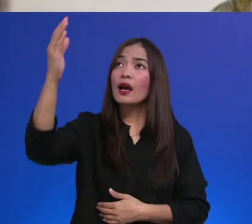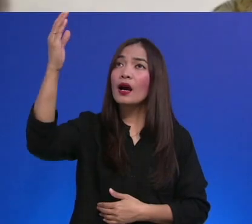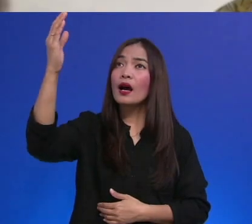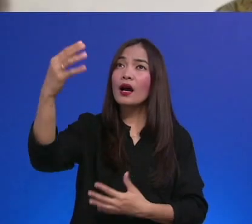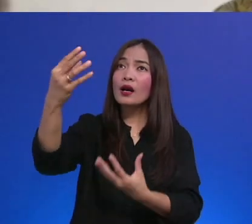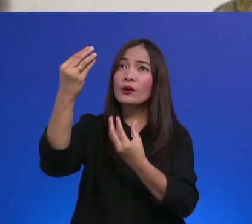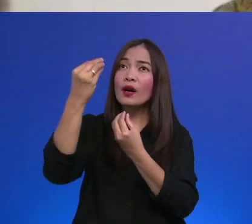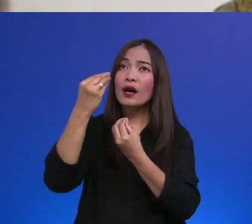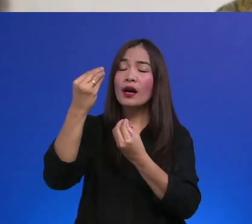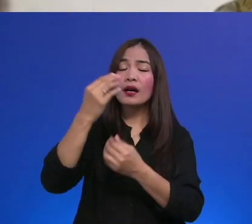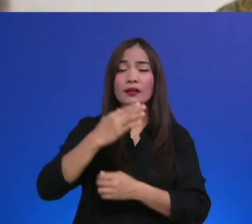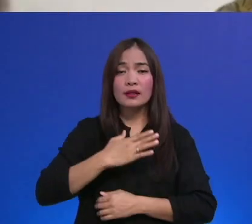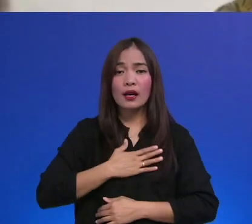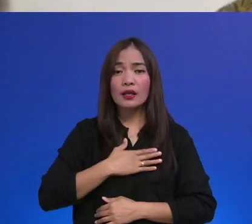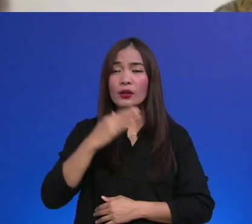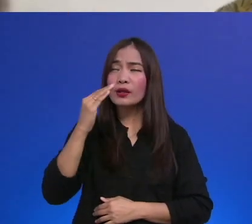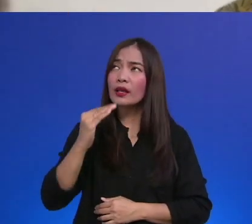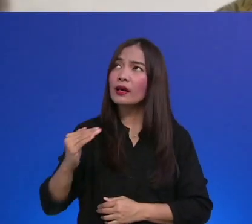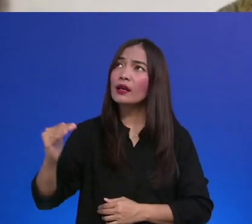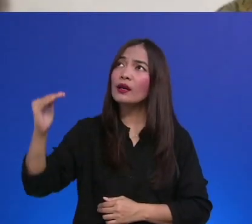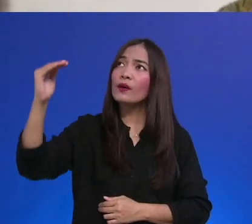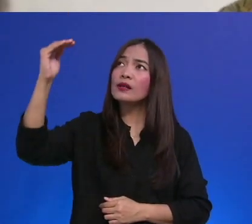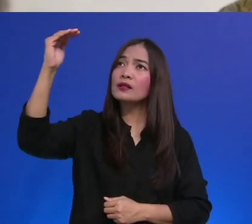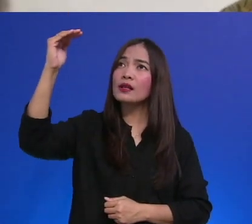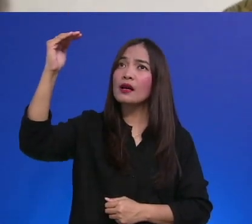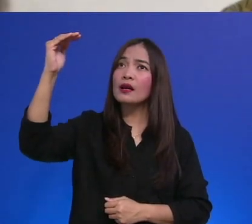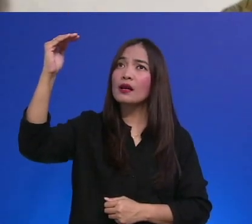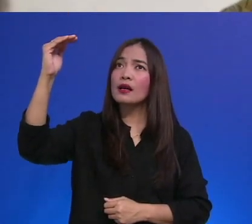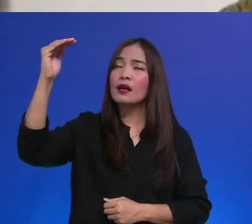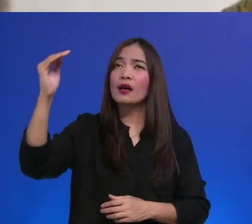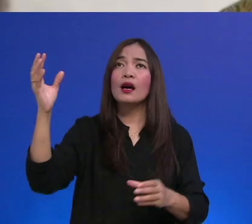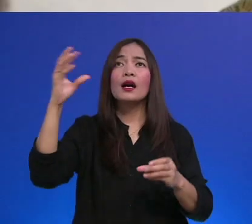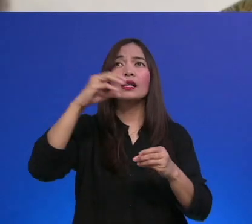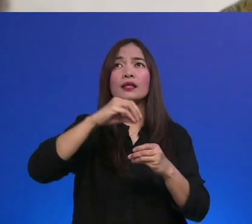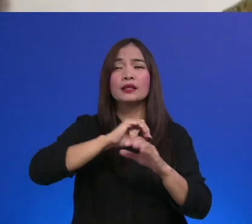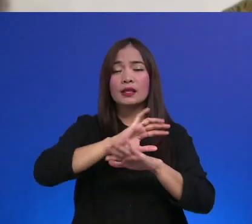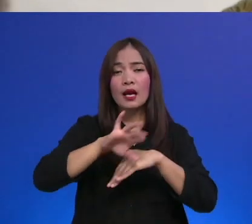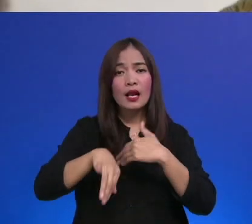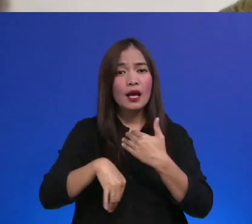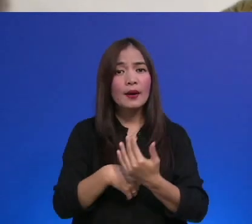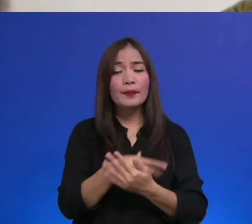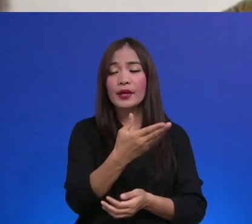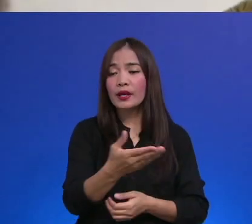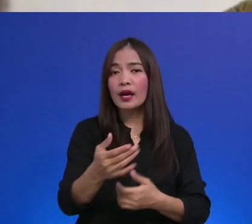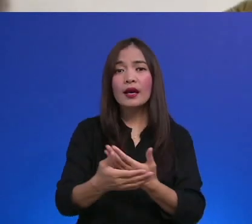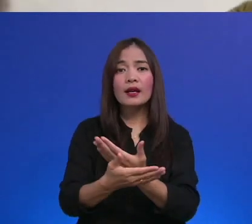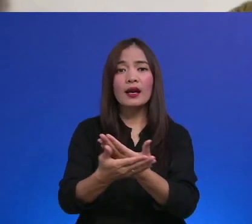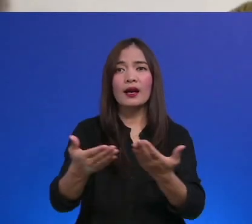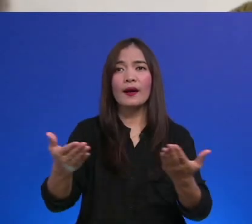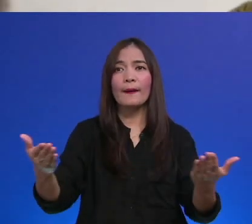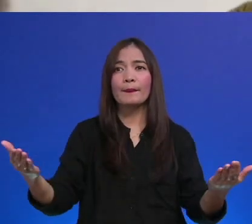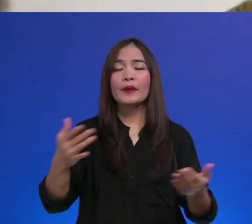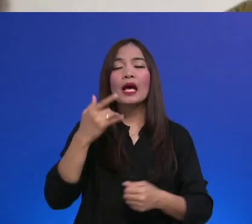Kau ajar ku dewasa segala perkara